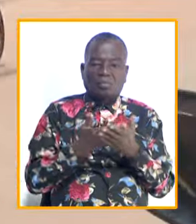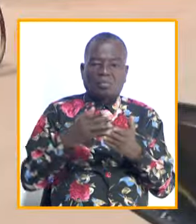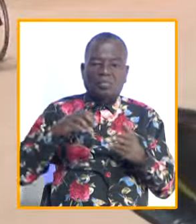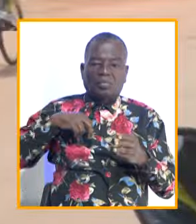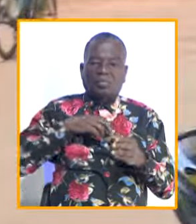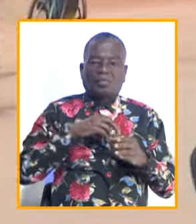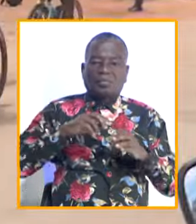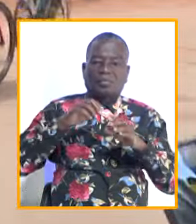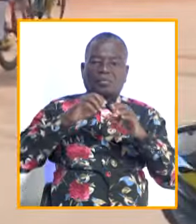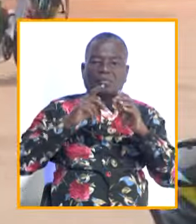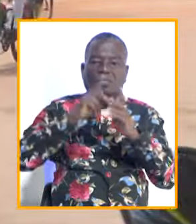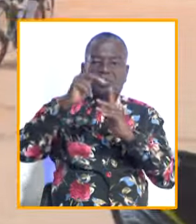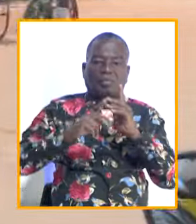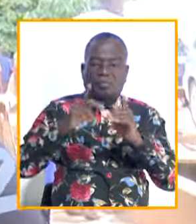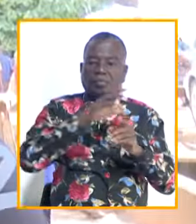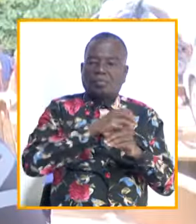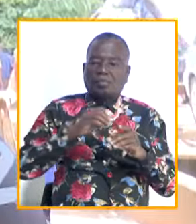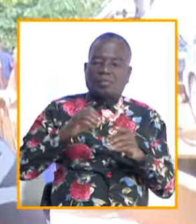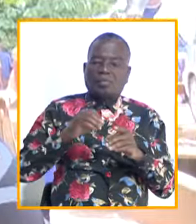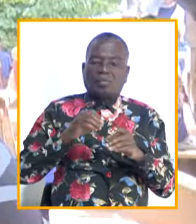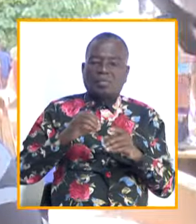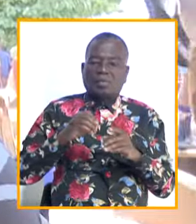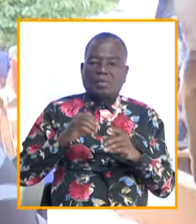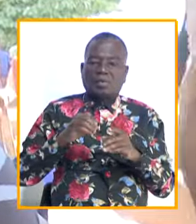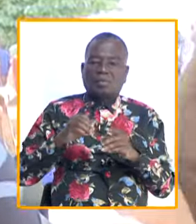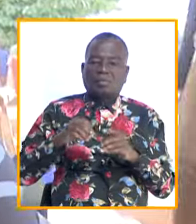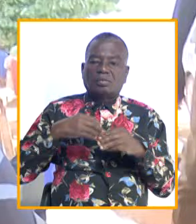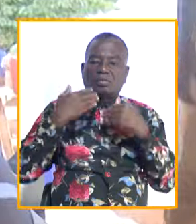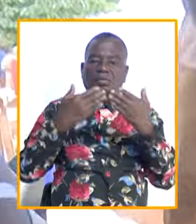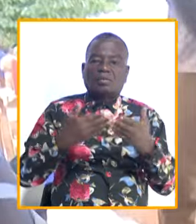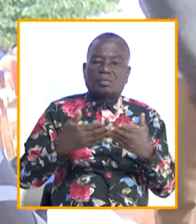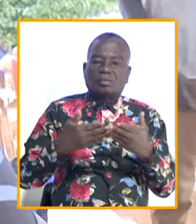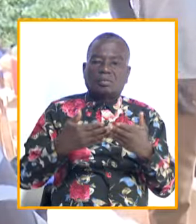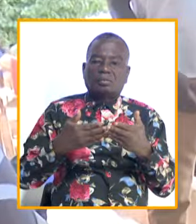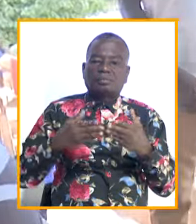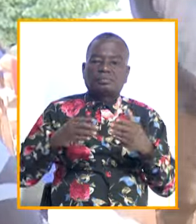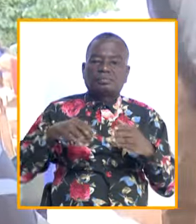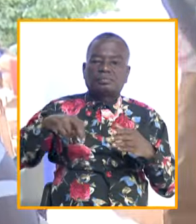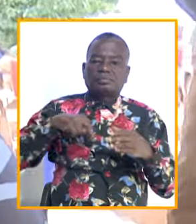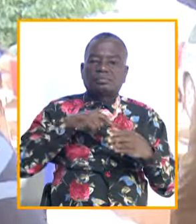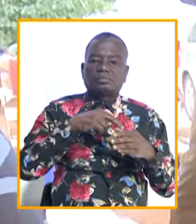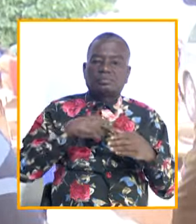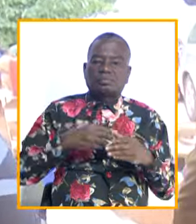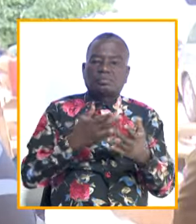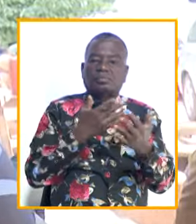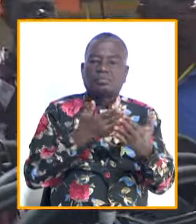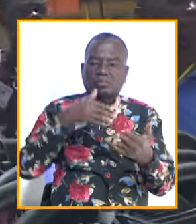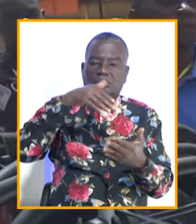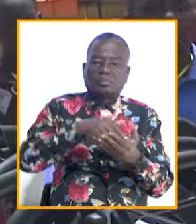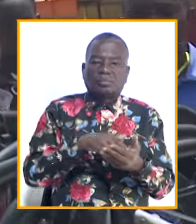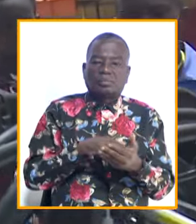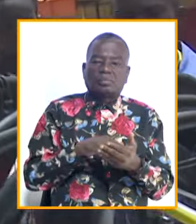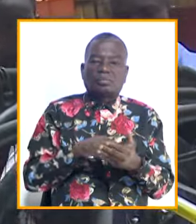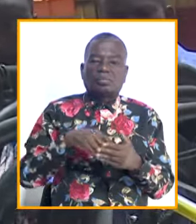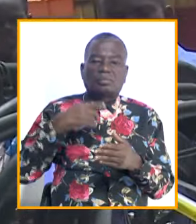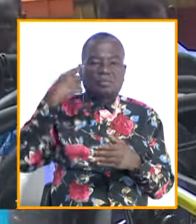stratégies du coach pour pouvoir bien faire. Donc on remercie encore l'encadrement de tout ce qu'ils ont fait pour nous et on attend encore l'étape de demain. Il a